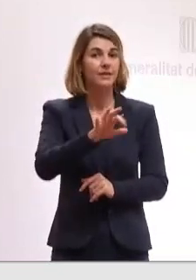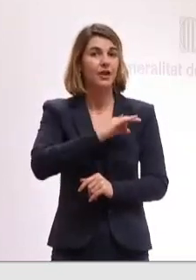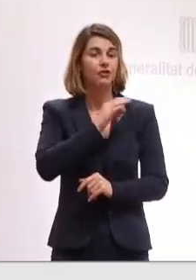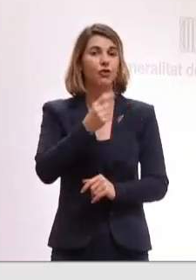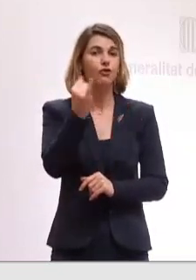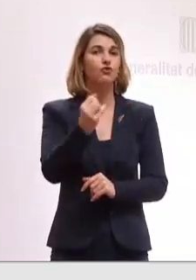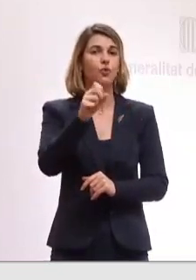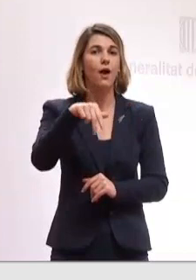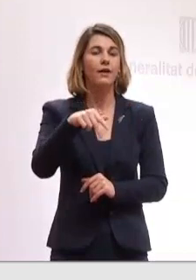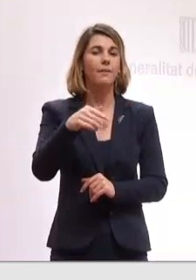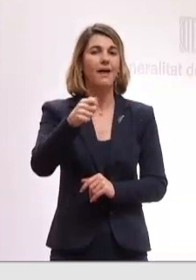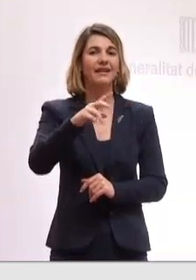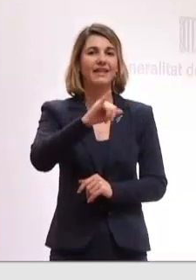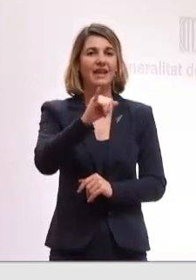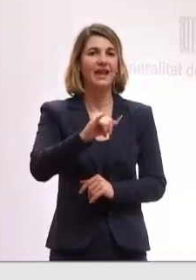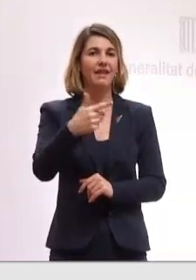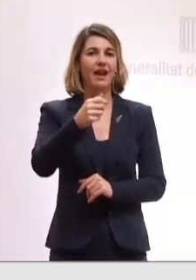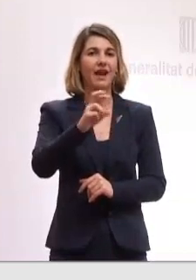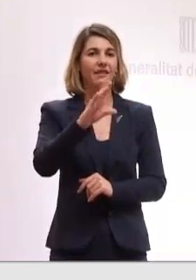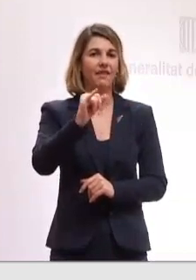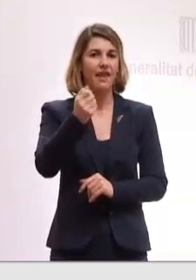Martínez García, degà del Col·legi.